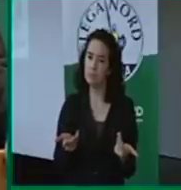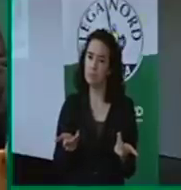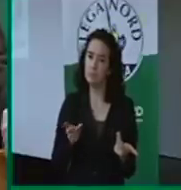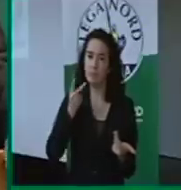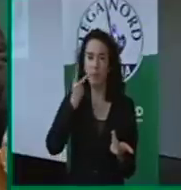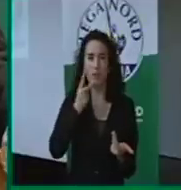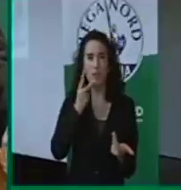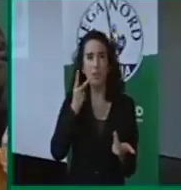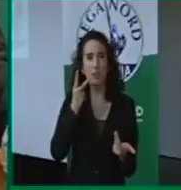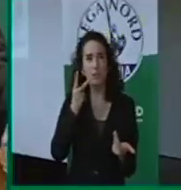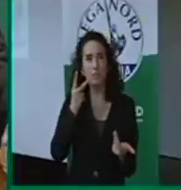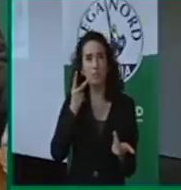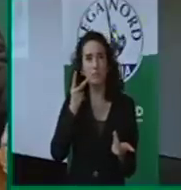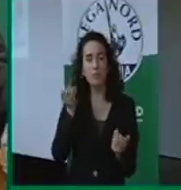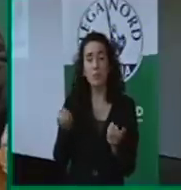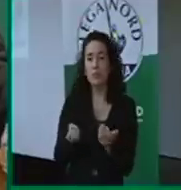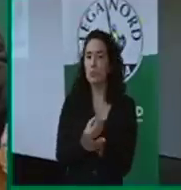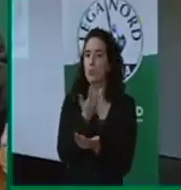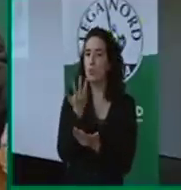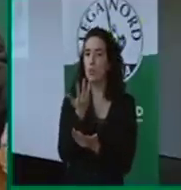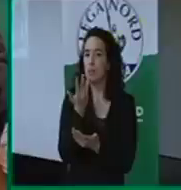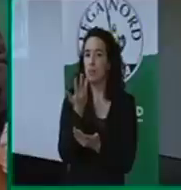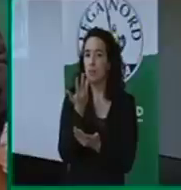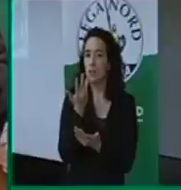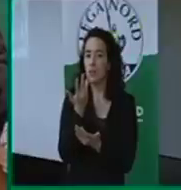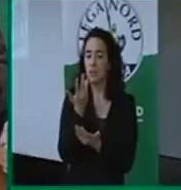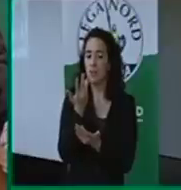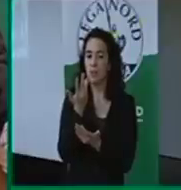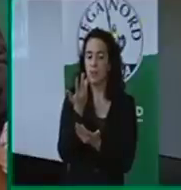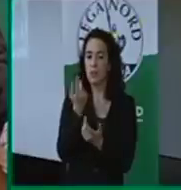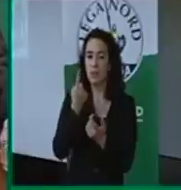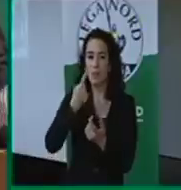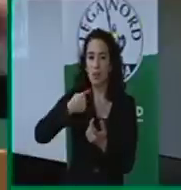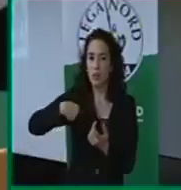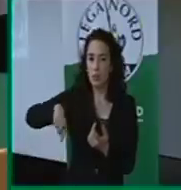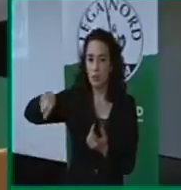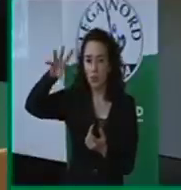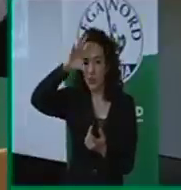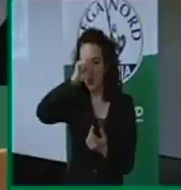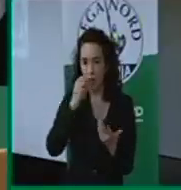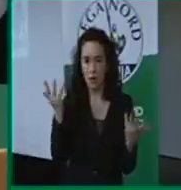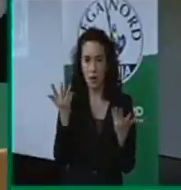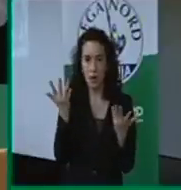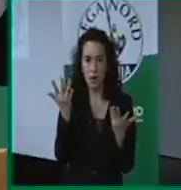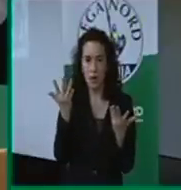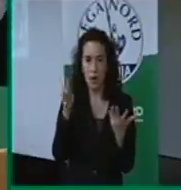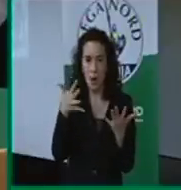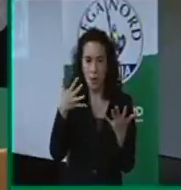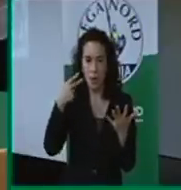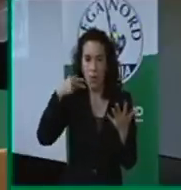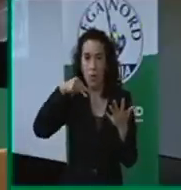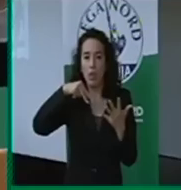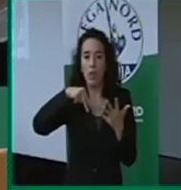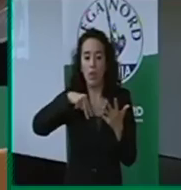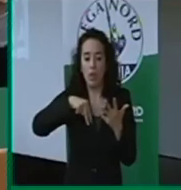uno a un certo punto si sveglia e dice signori stiamo affondando il buco nella